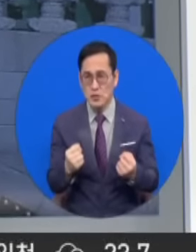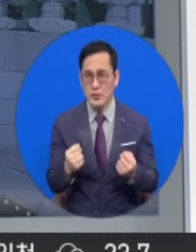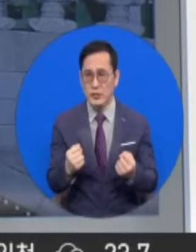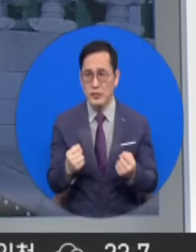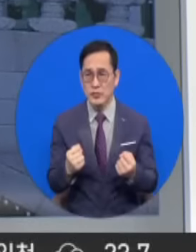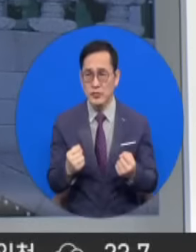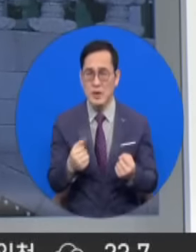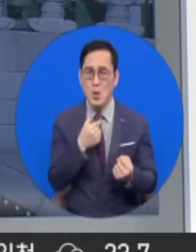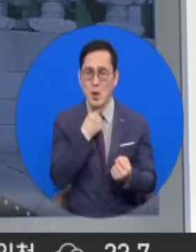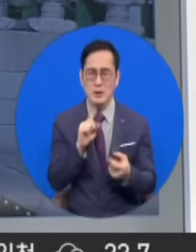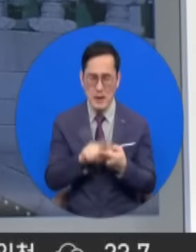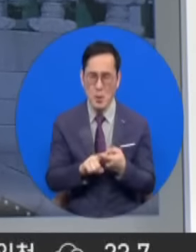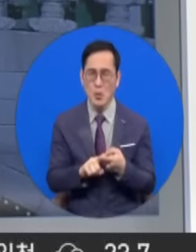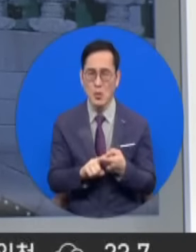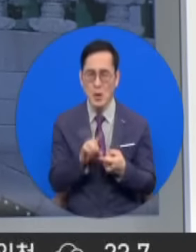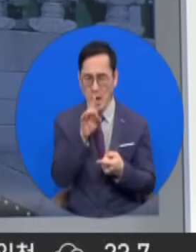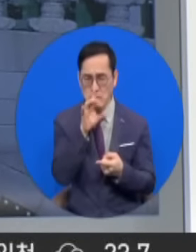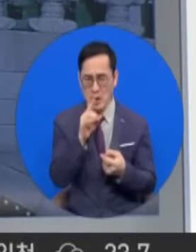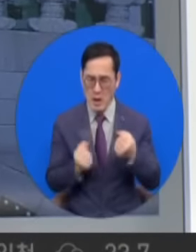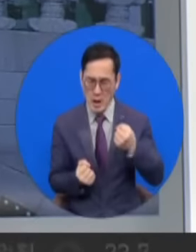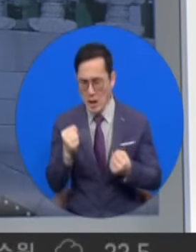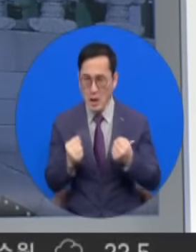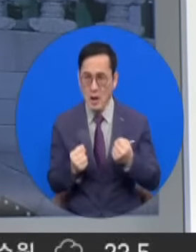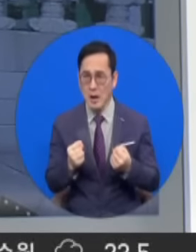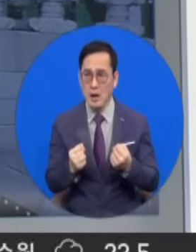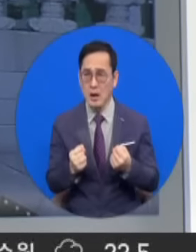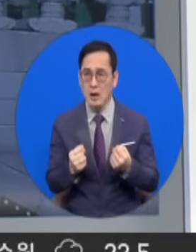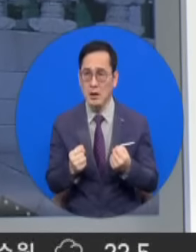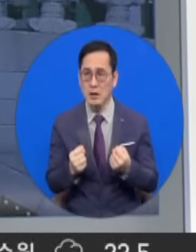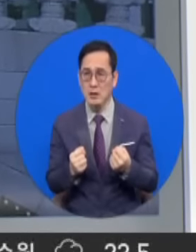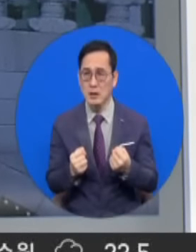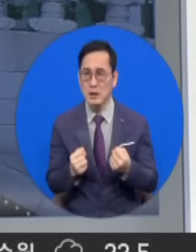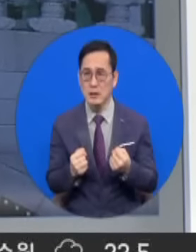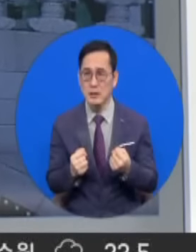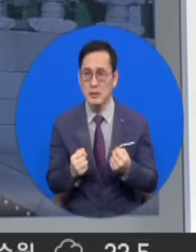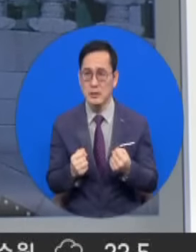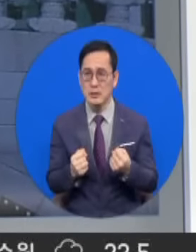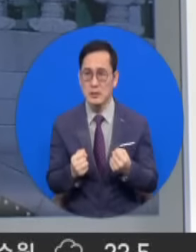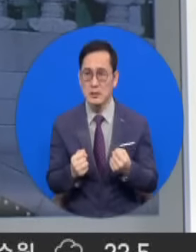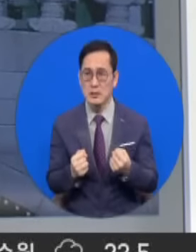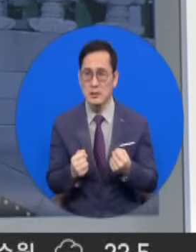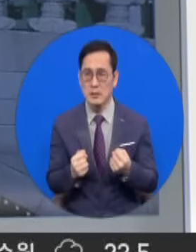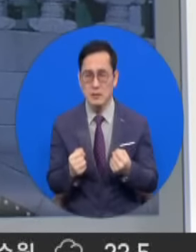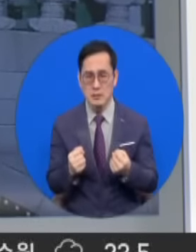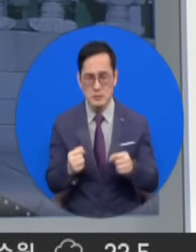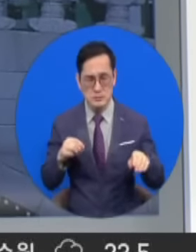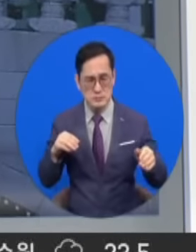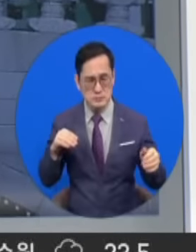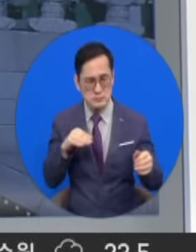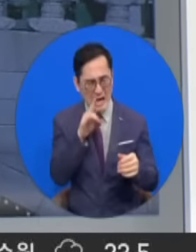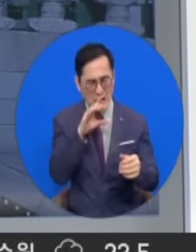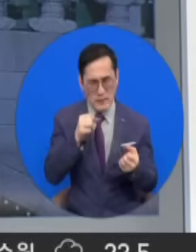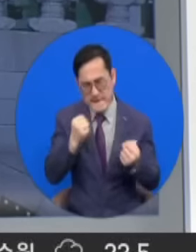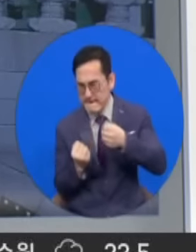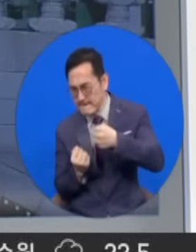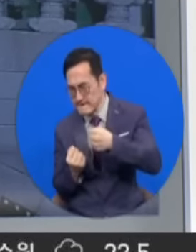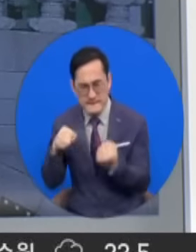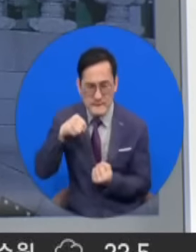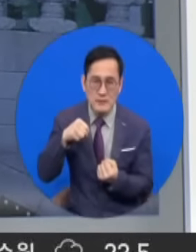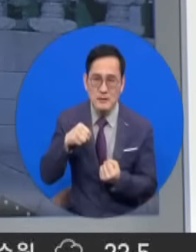내 의지대로 움직이지 않자 이 운전자가 어떤 참사를 피하기 위해서 뭔가